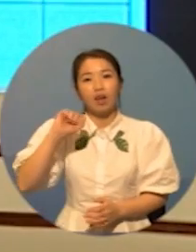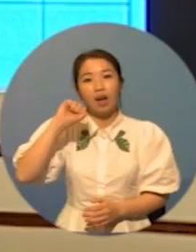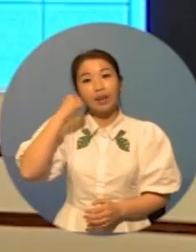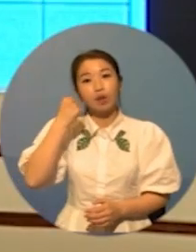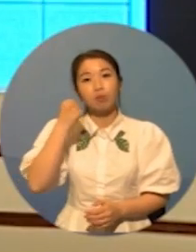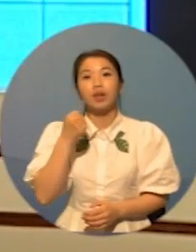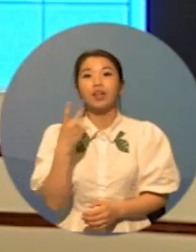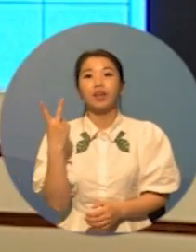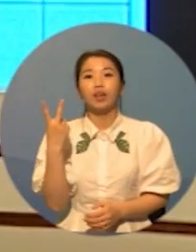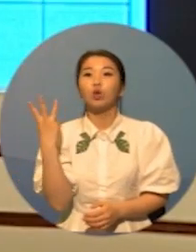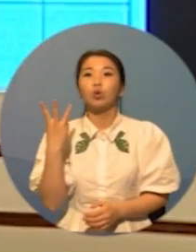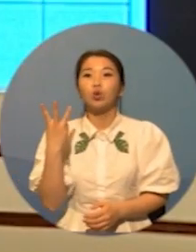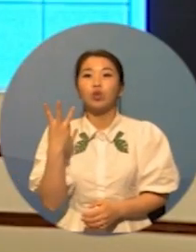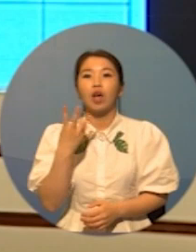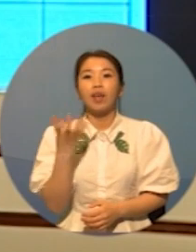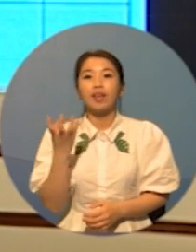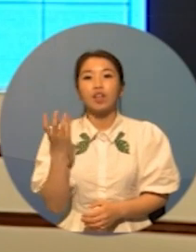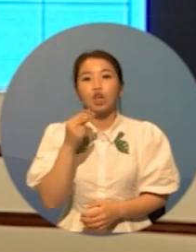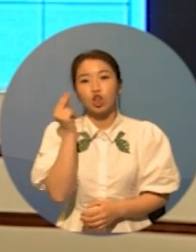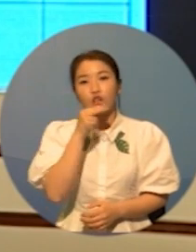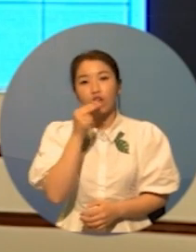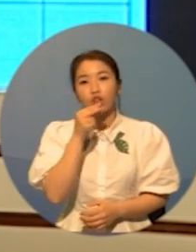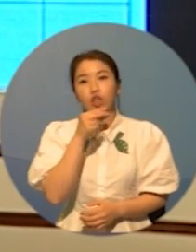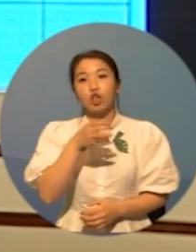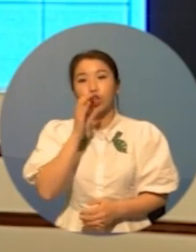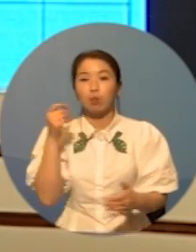Кемпір 2-3 кесе шай ішіп болғанша,